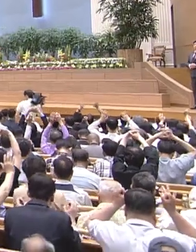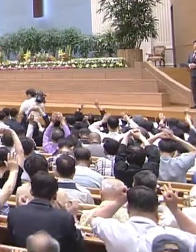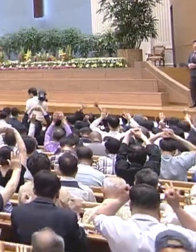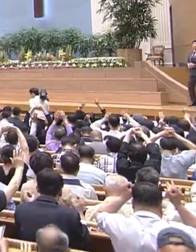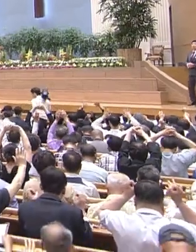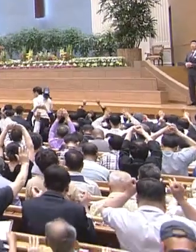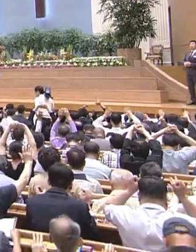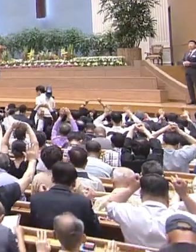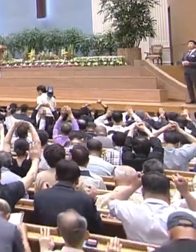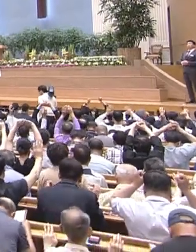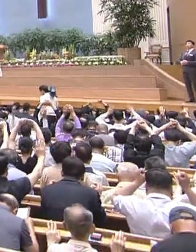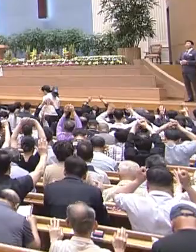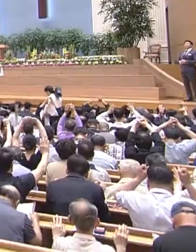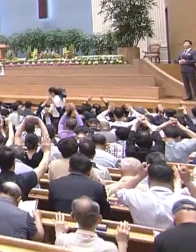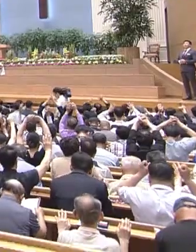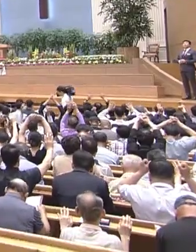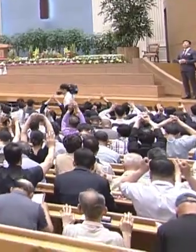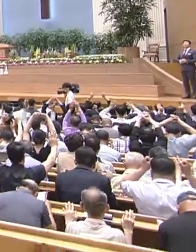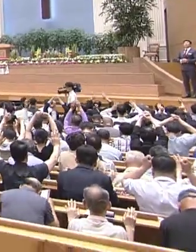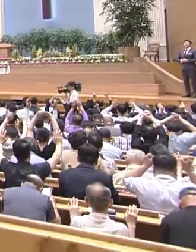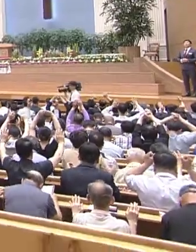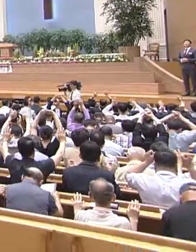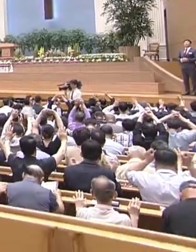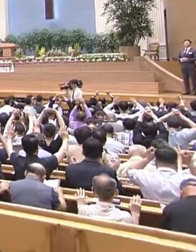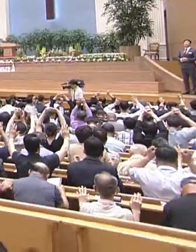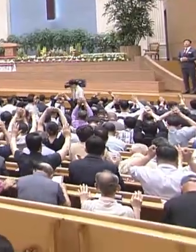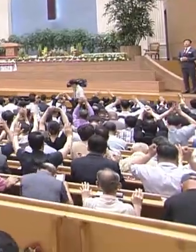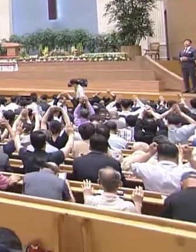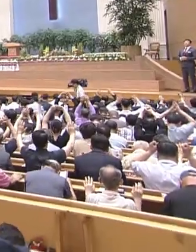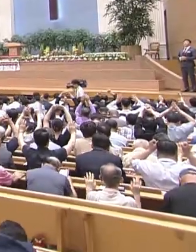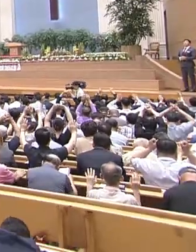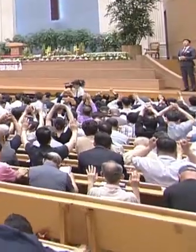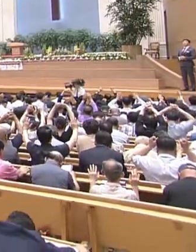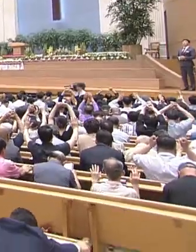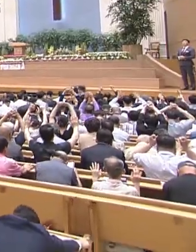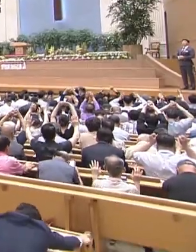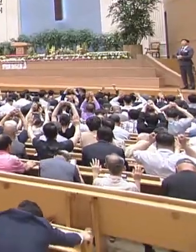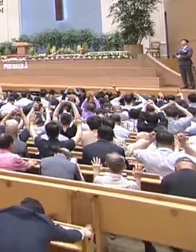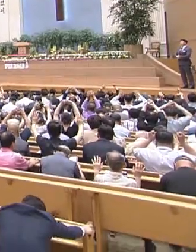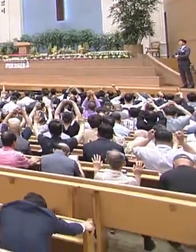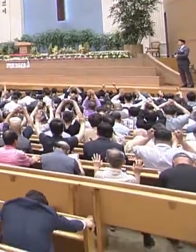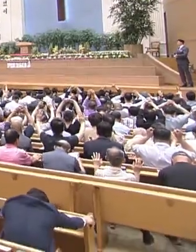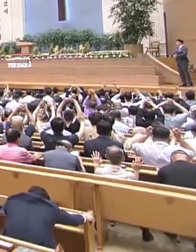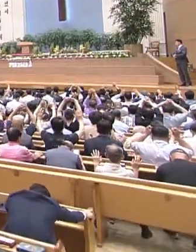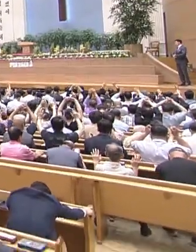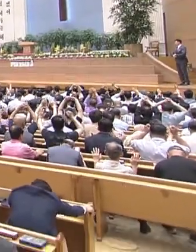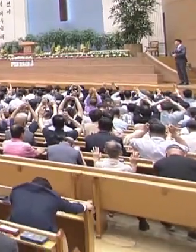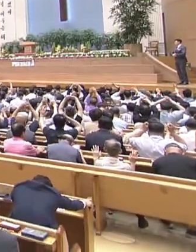죄값으로 말미암아 영원한 사망이요, 다시는 주님 앞에 설 수 없는 사람이요.